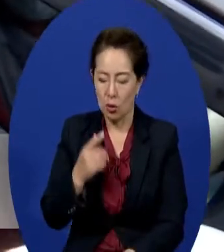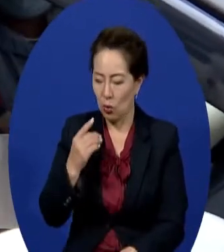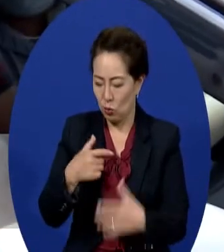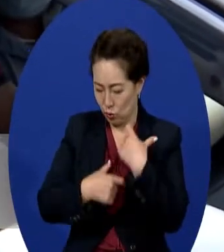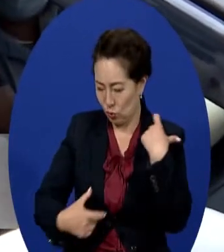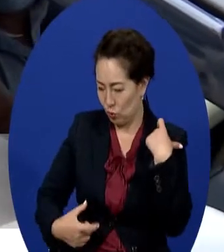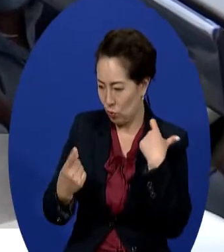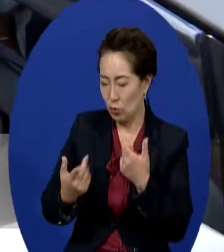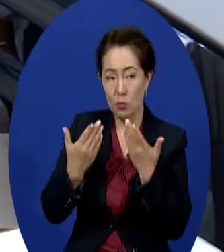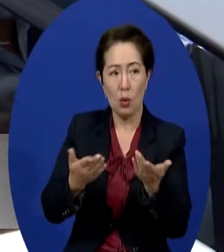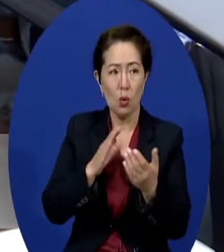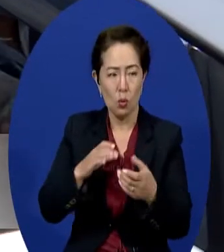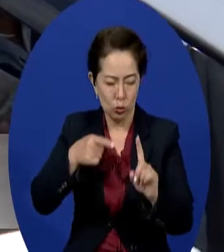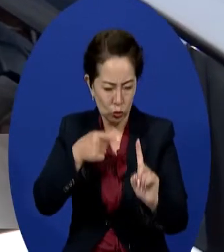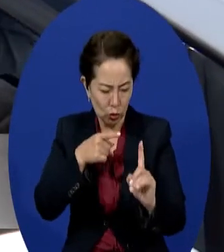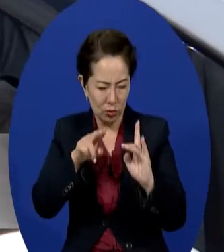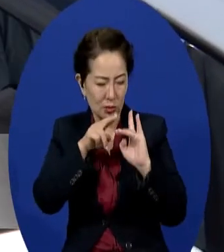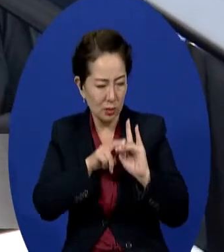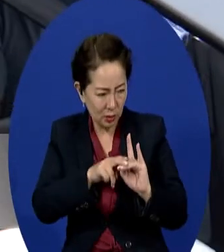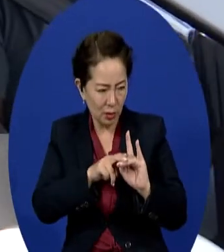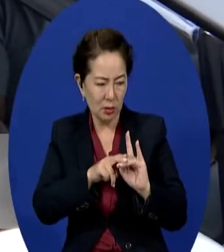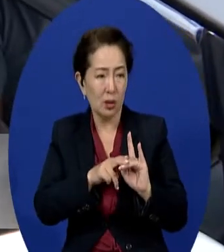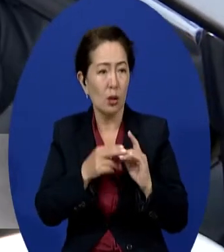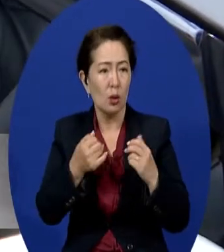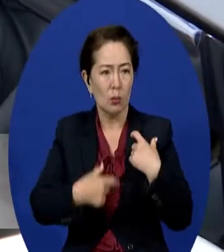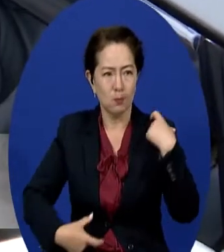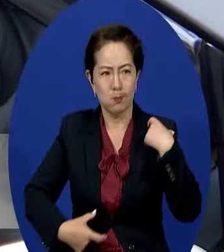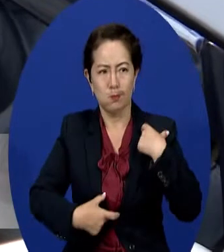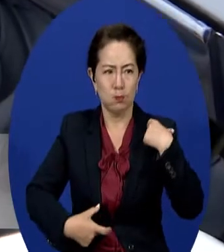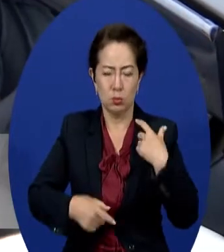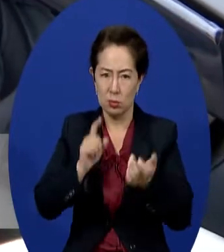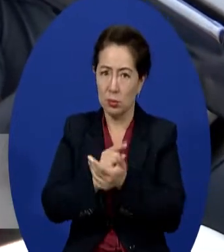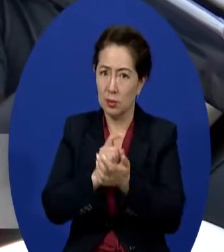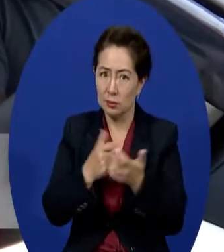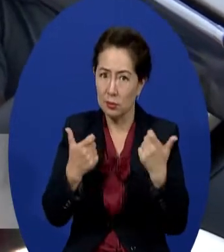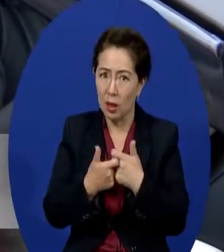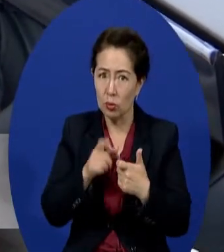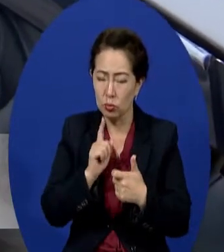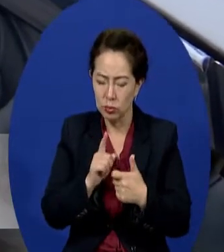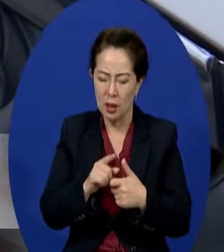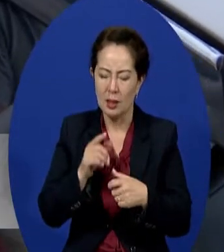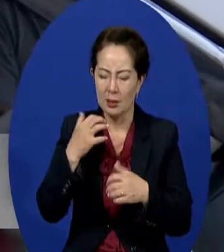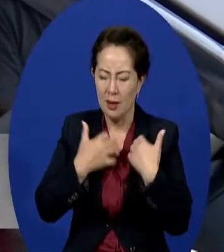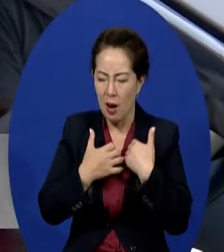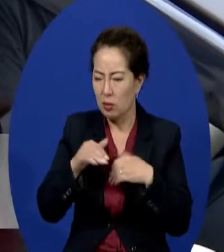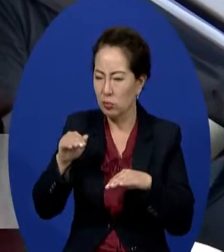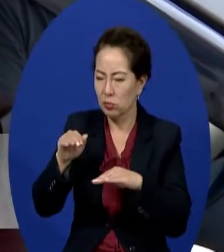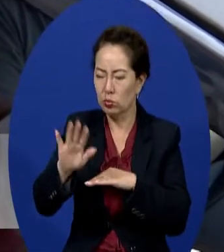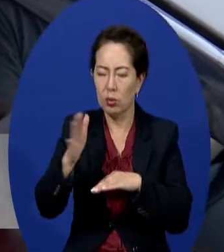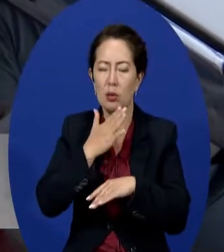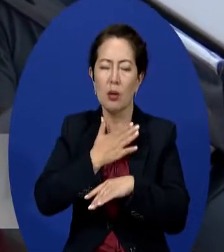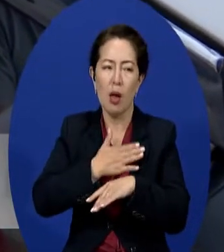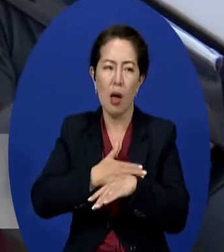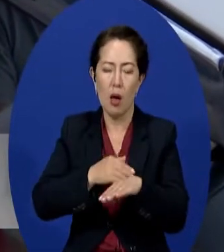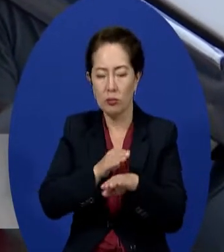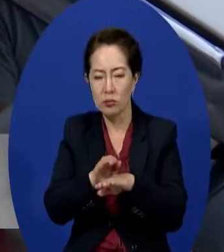үгэ. Хүүхдээ зориултын сандал дээр нь бүсийн тохируулаа суулгаараа. За орон нутгийн замд явж байхдаа та яаралгүй 50 айж уу? Зам